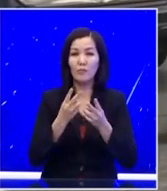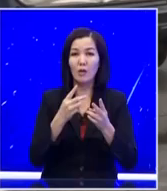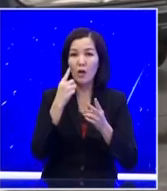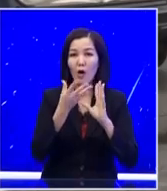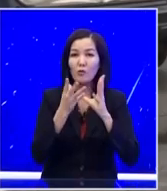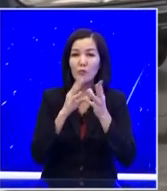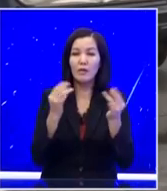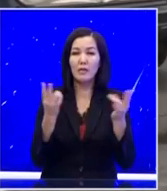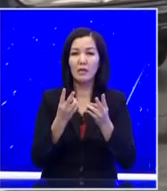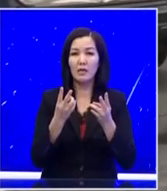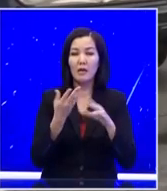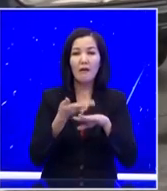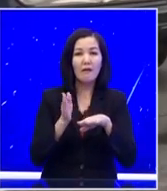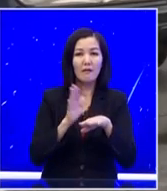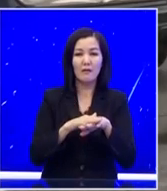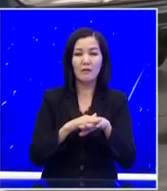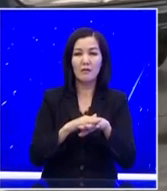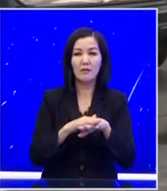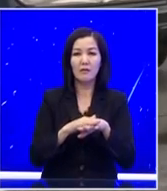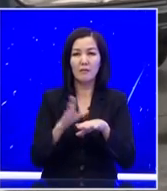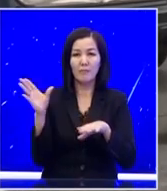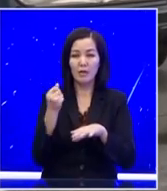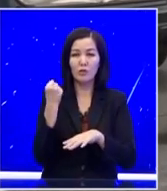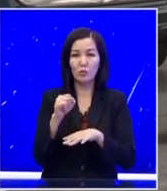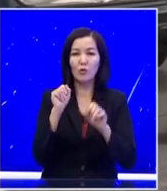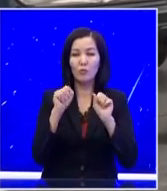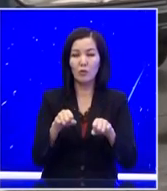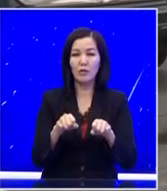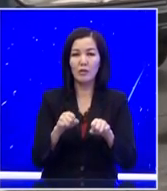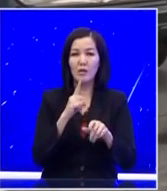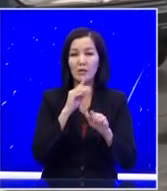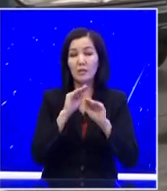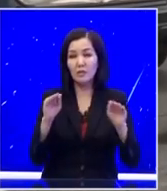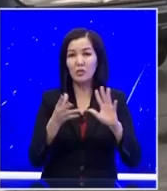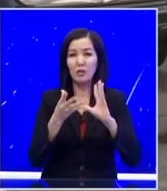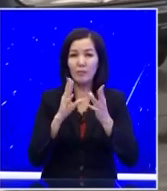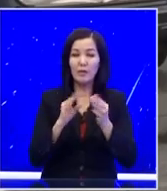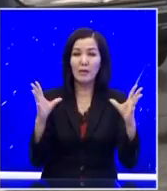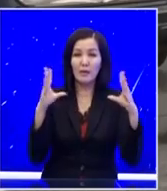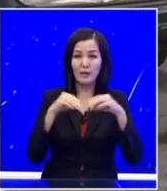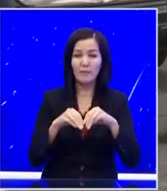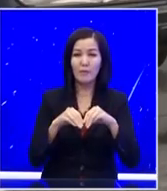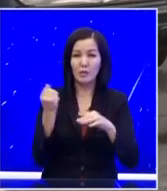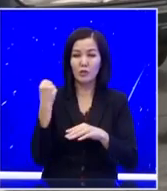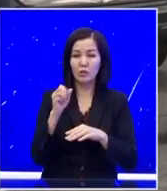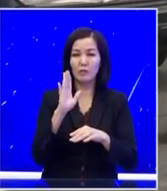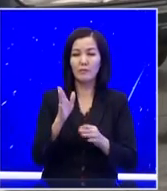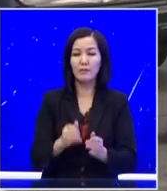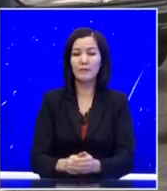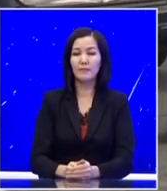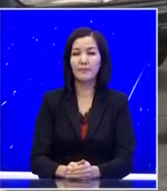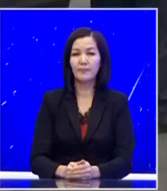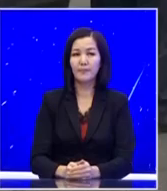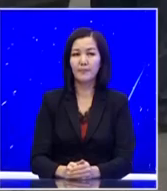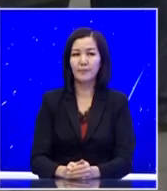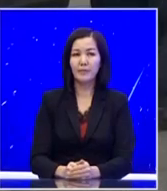біз мынандай қиын жағдайдан шыға алмаймыз деп ойлаймын. Сондықтан ауызбірлік болу керек, жаңағы бірлігіп жеңеміз бұл жаңағы